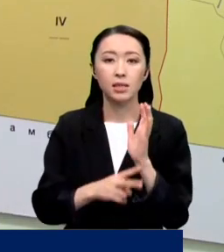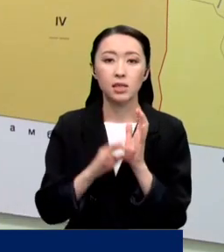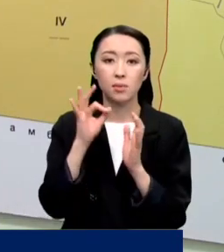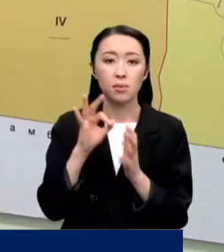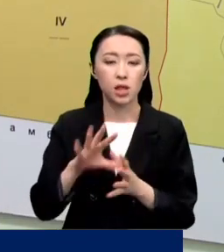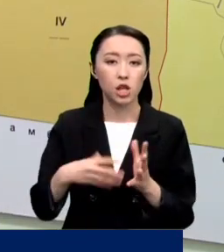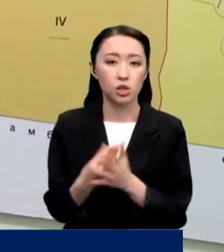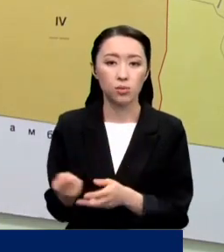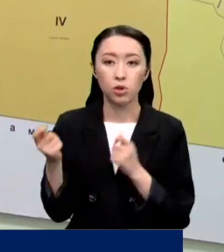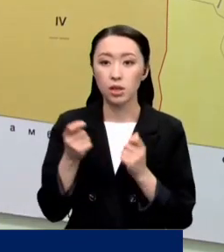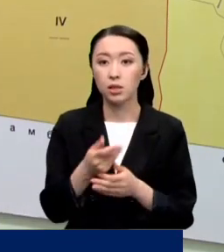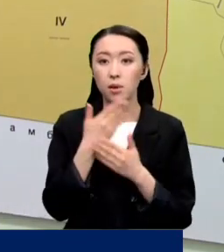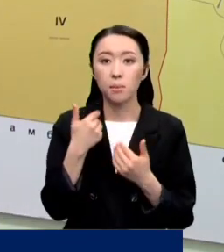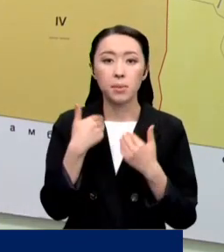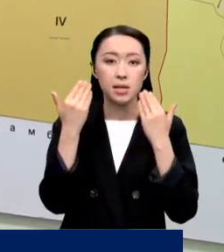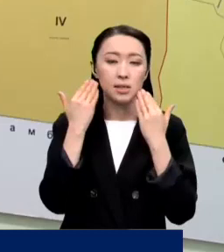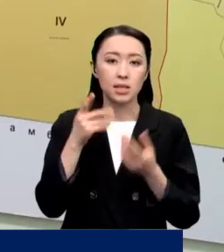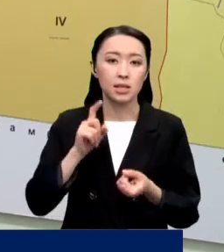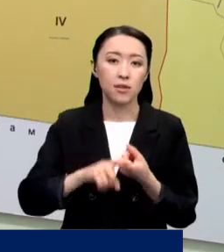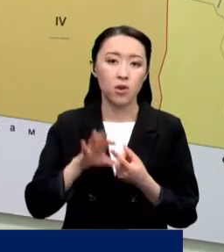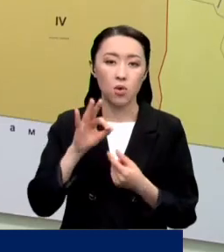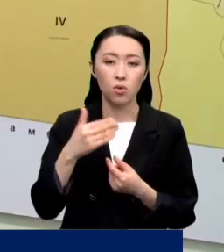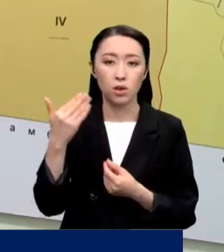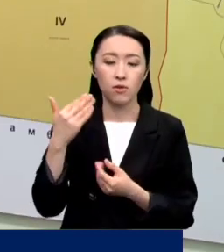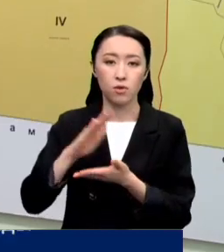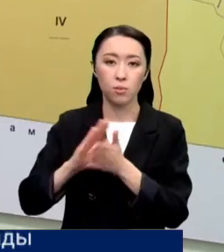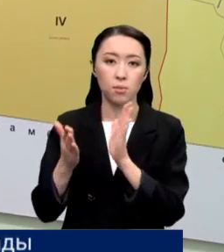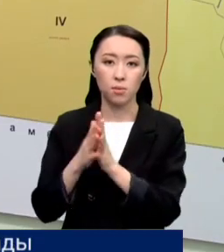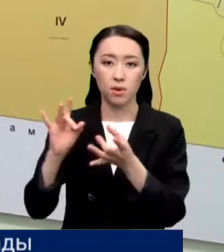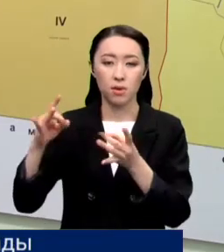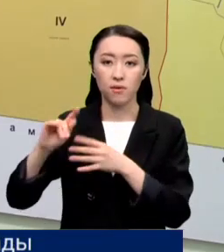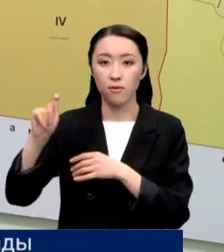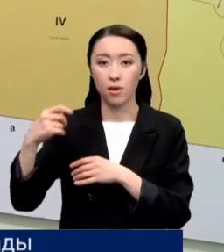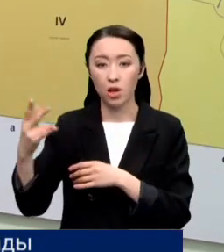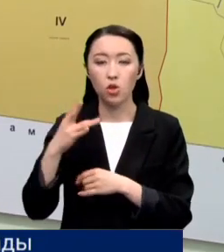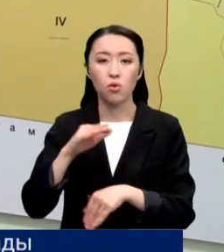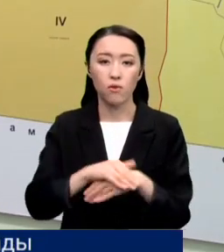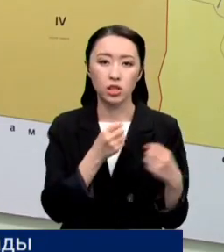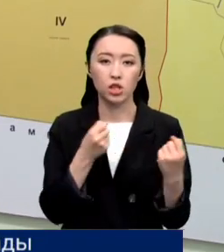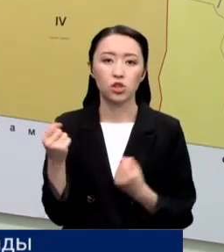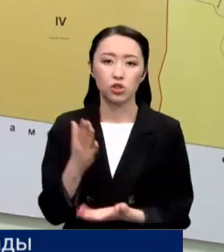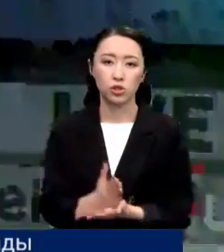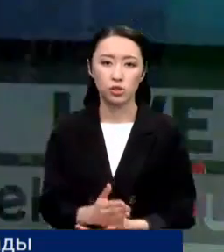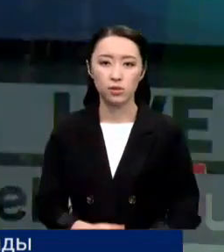сих пор не доставили. Мы не знаем, зависит ли это от геополитической ситуации, но факт задержки имеется.